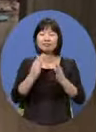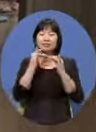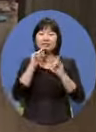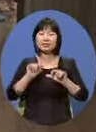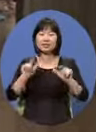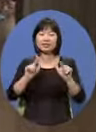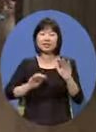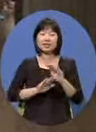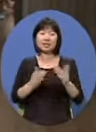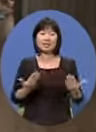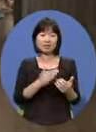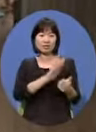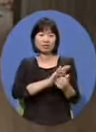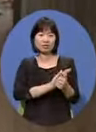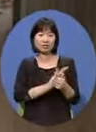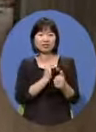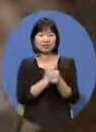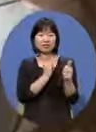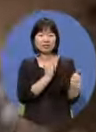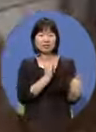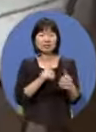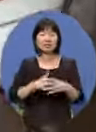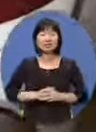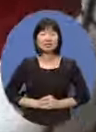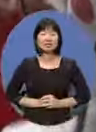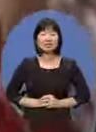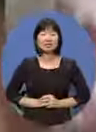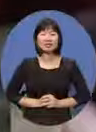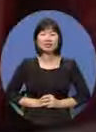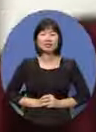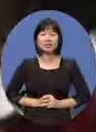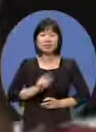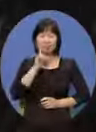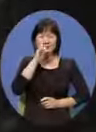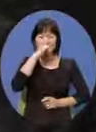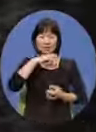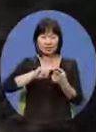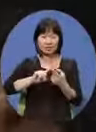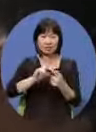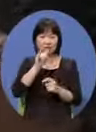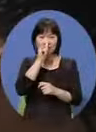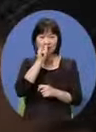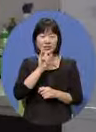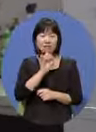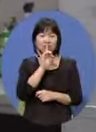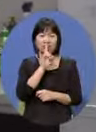주말이면 가사를 도와주는 남편. 이렇게 먼지가 그대로 있어가지고 안 닦지만.